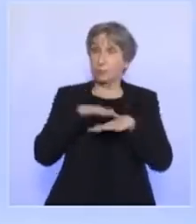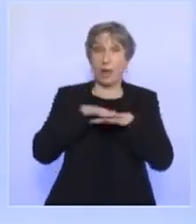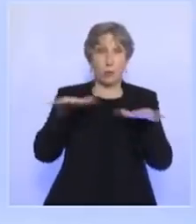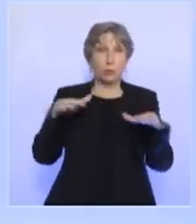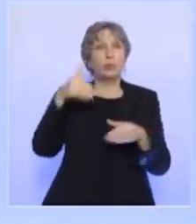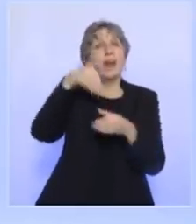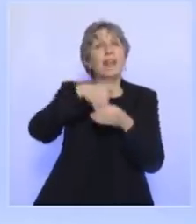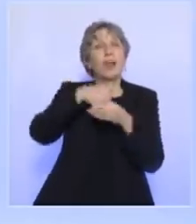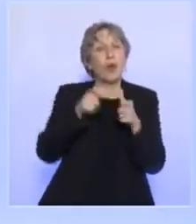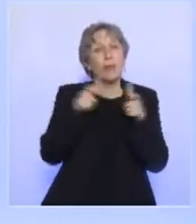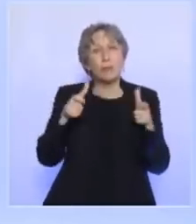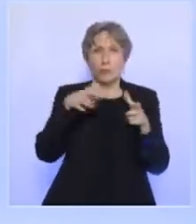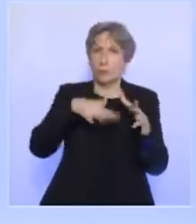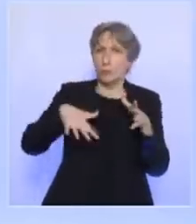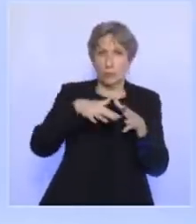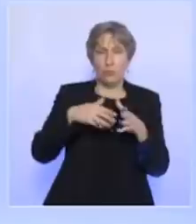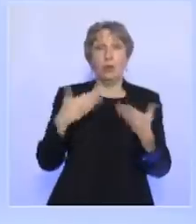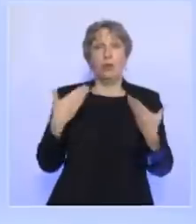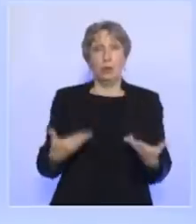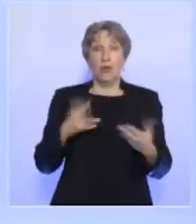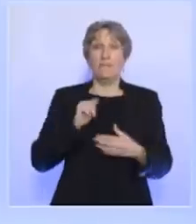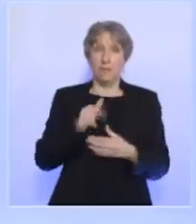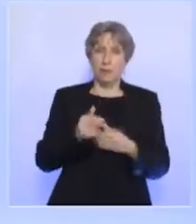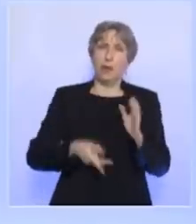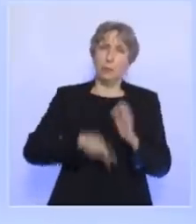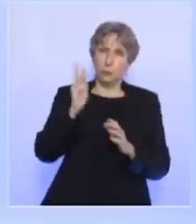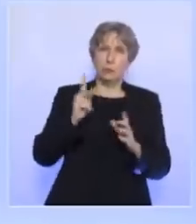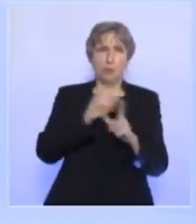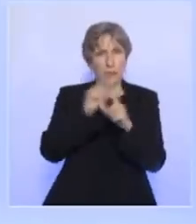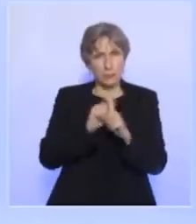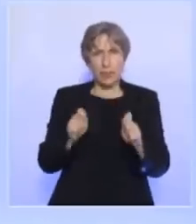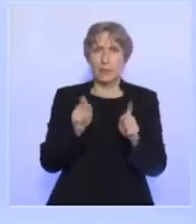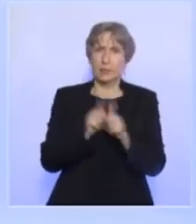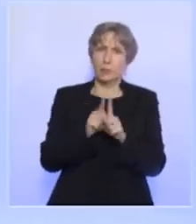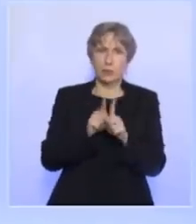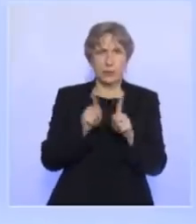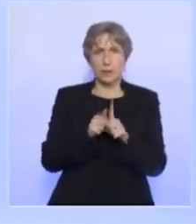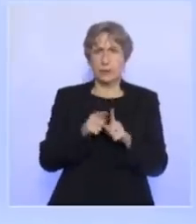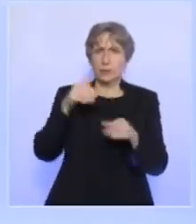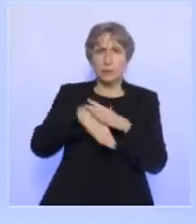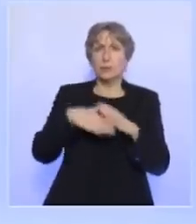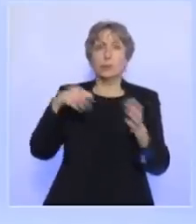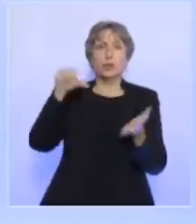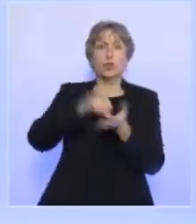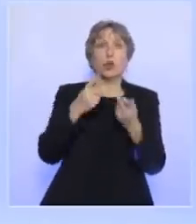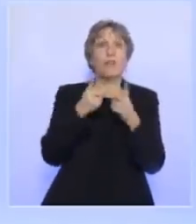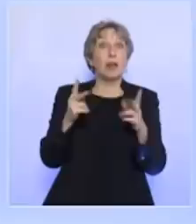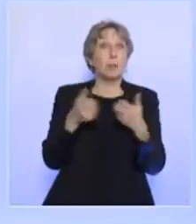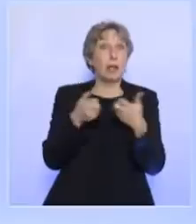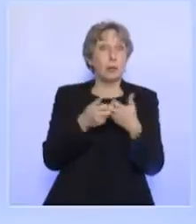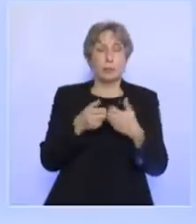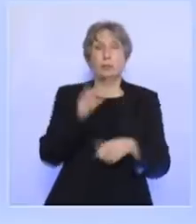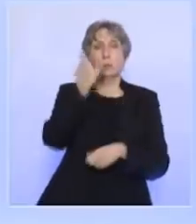à l'intérieur, sera étendue et mieux respectée, notamment dans tous les centres-villes. Les